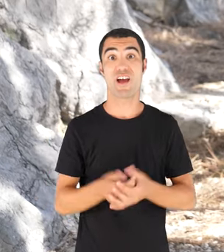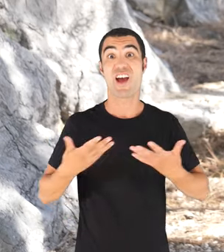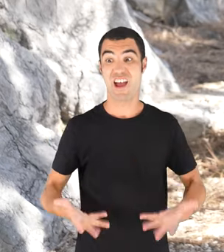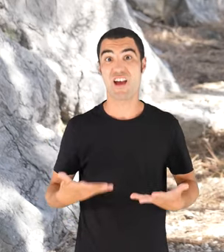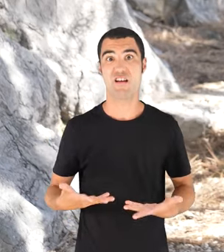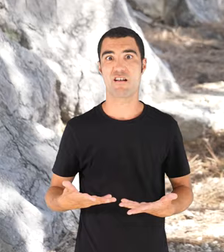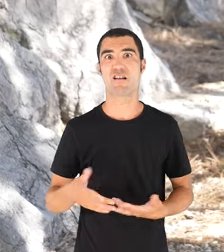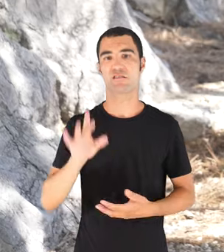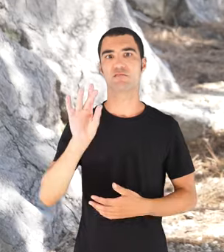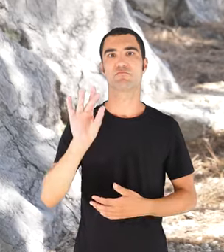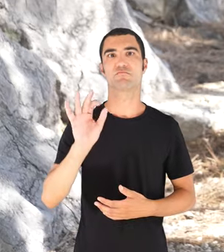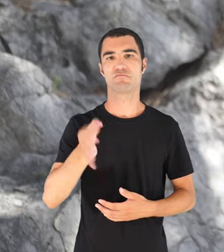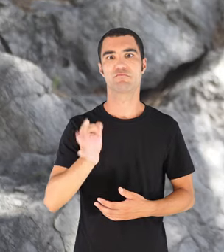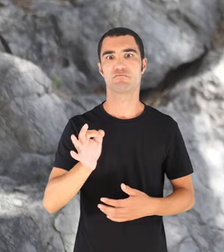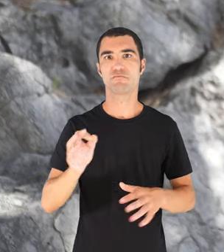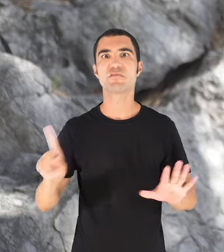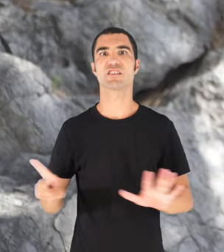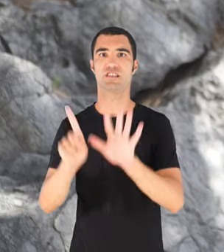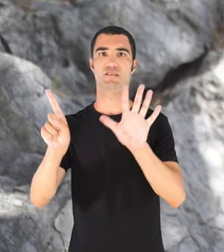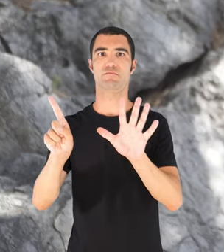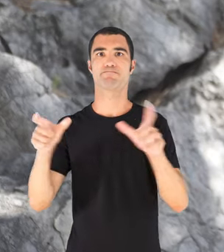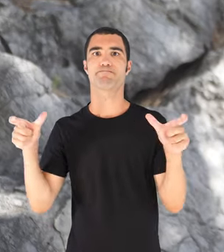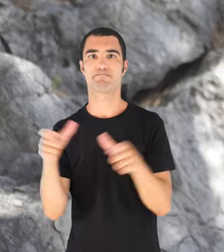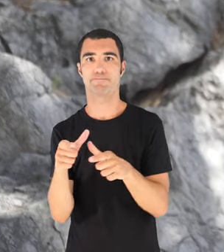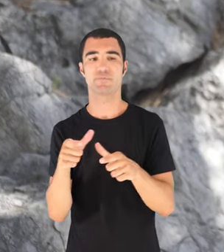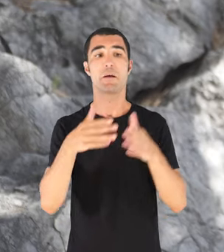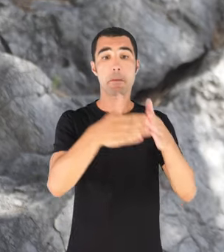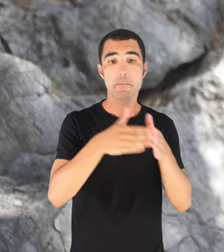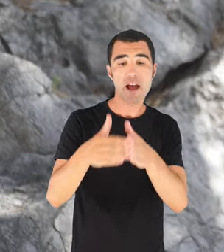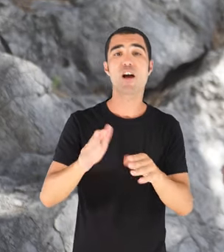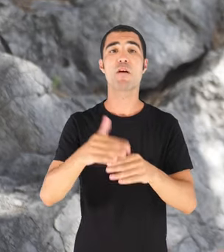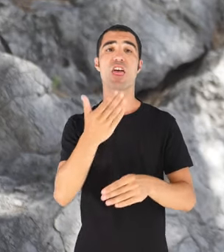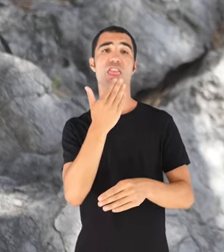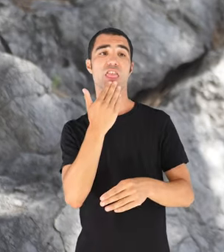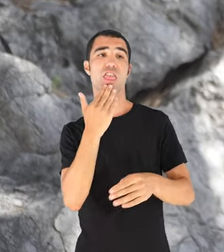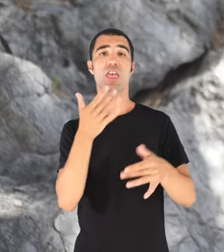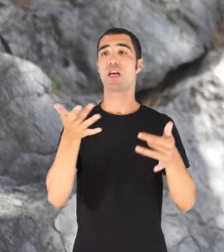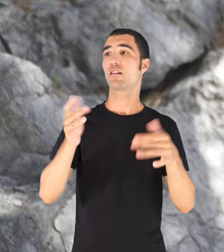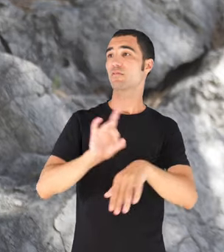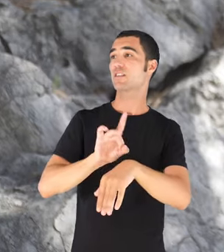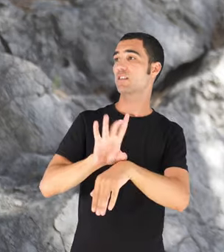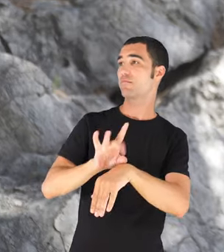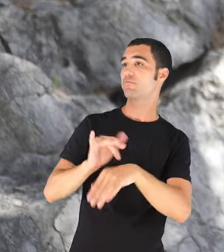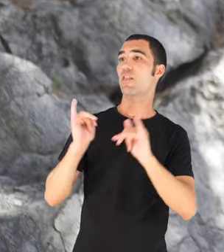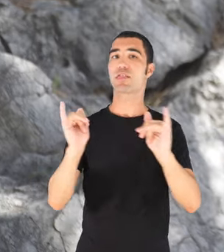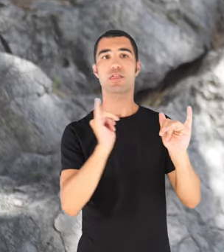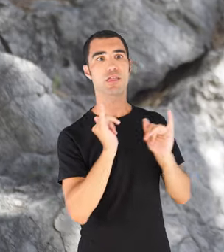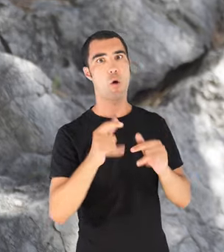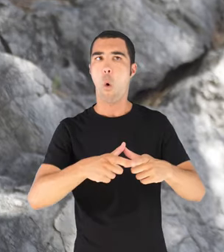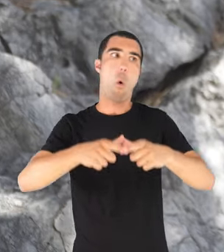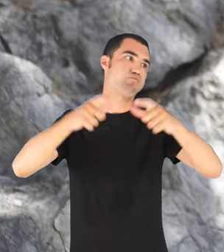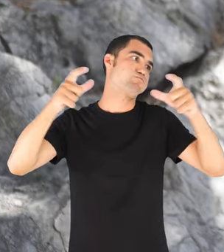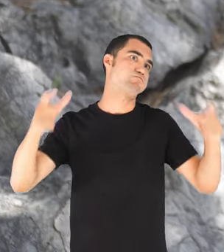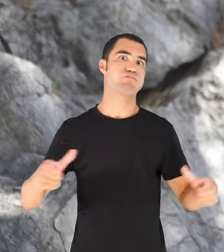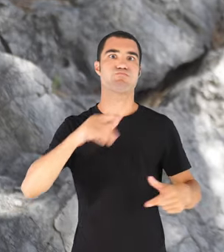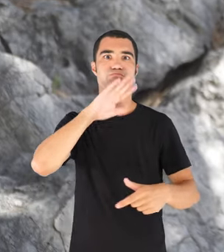i ara sí que n'hi haurà 6. I llavors, el que són tema de barques d'esbarjo, el recreisme i tal, sí que ha augmentat